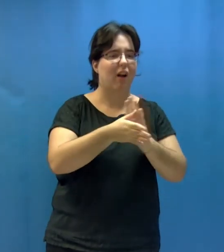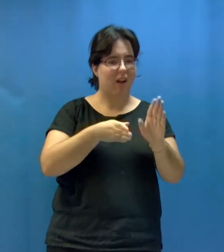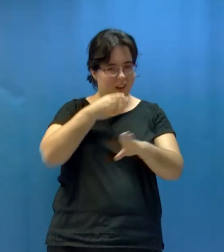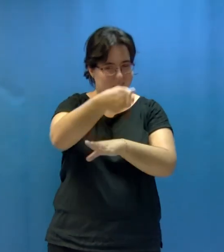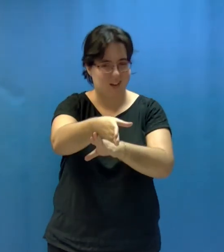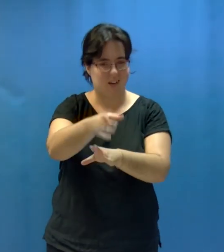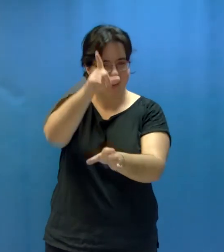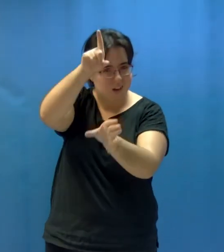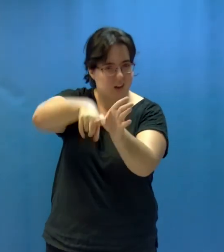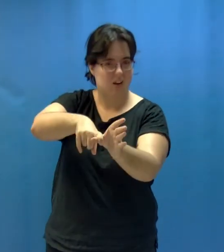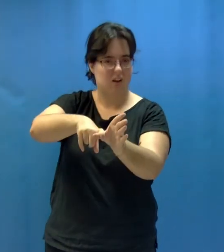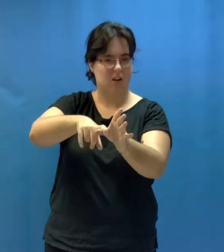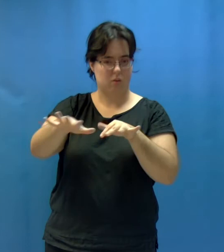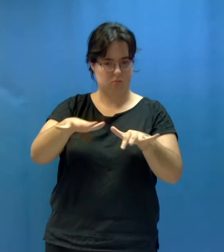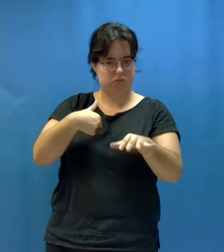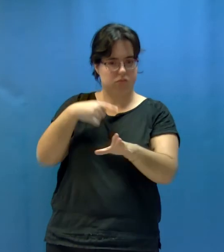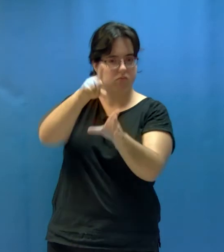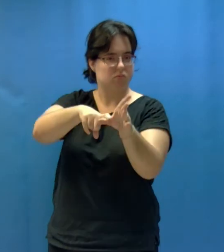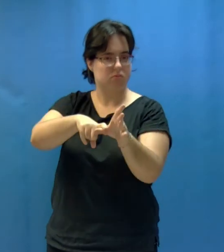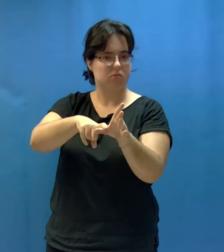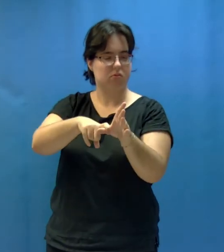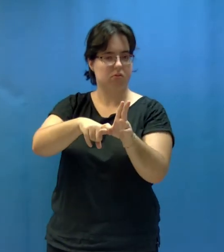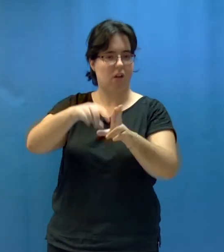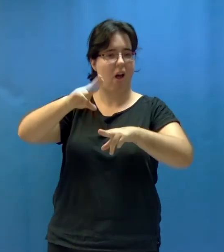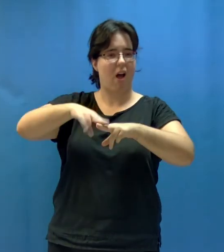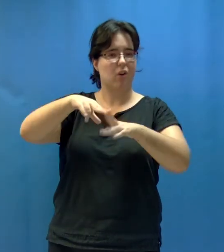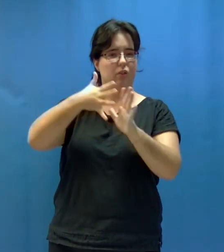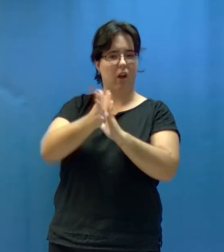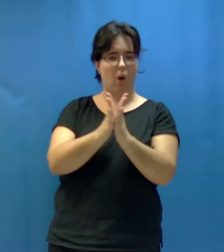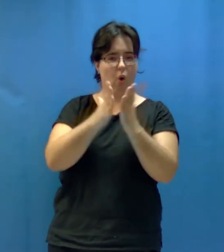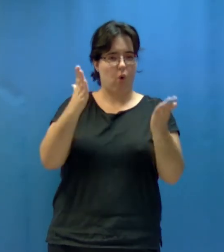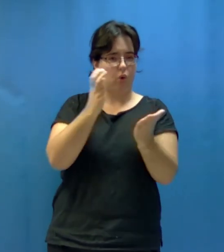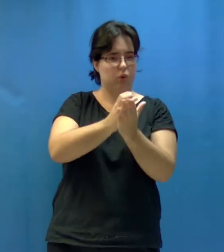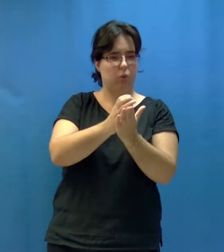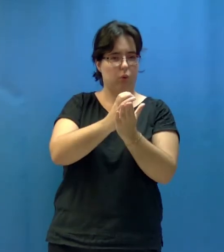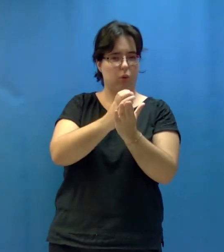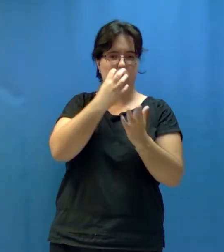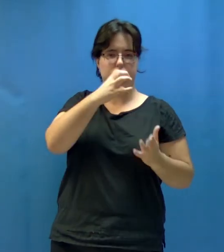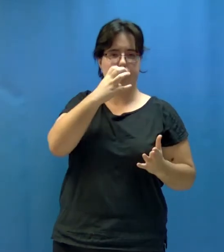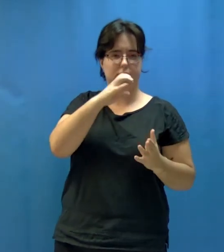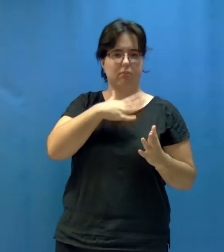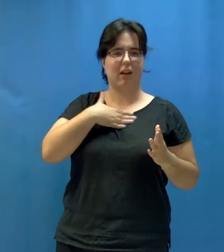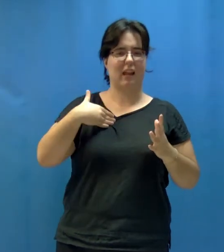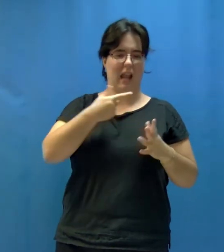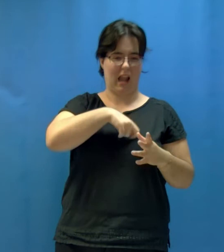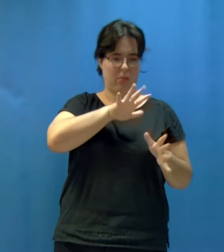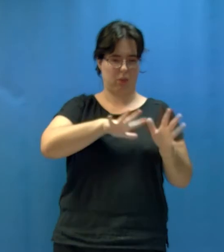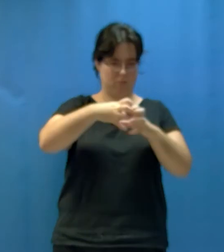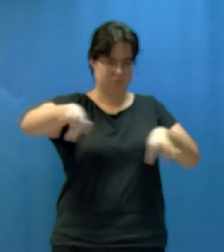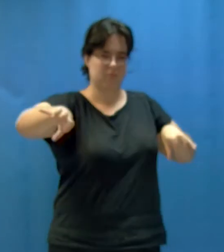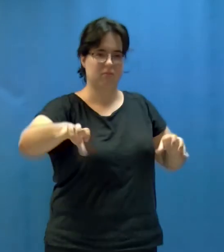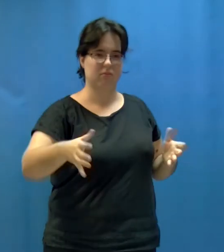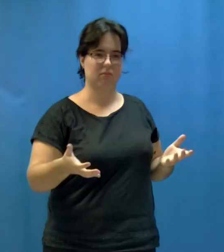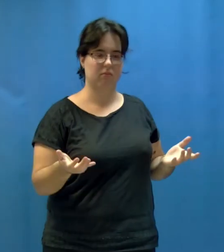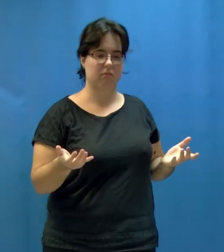participar activament en un acte en què se'l vulnera la Constitució i se demana dividir el territori nacional. Vostè